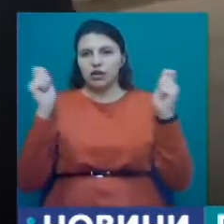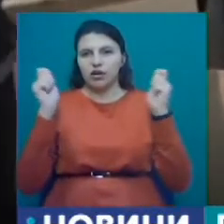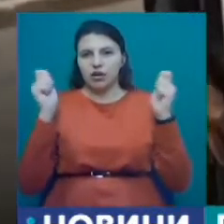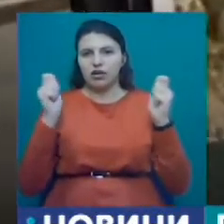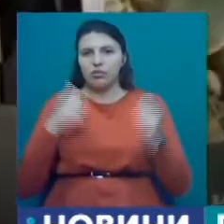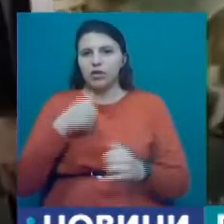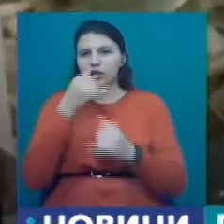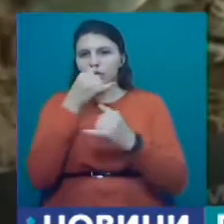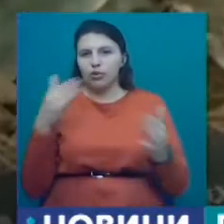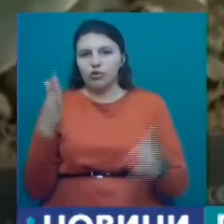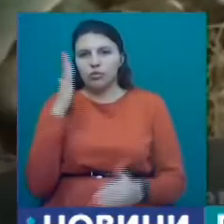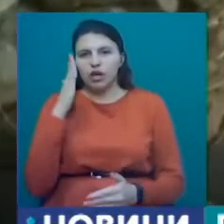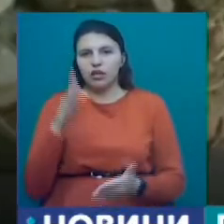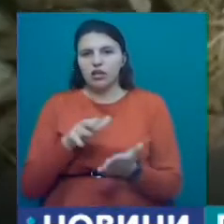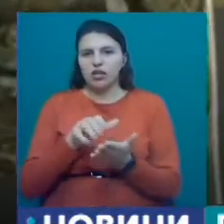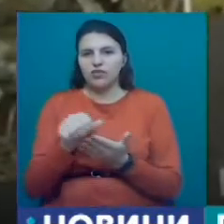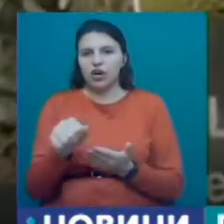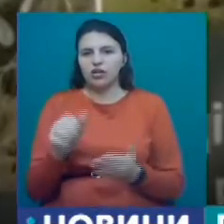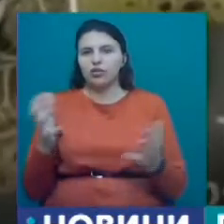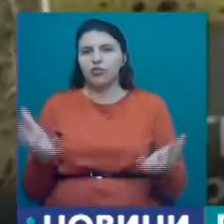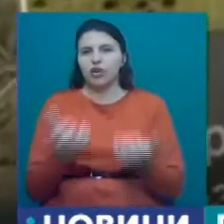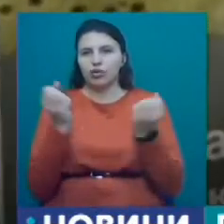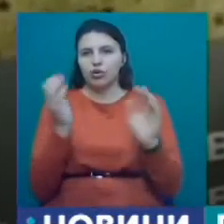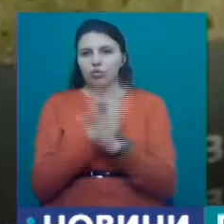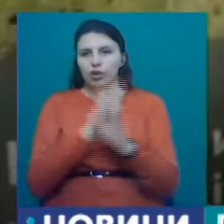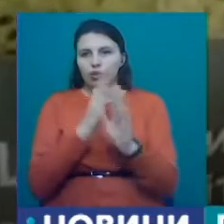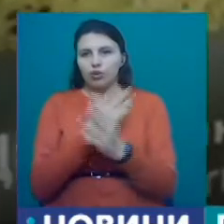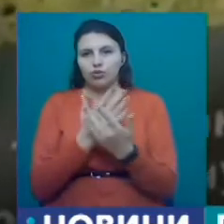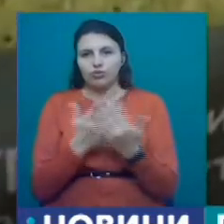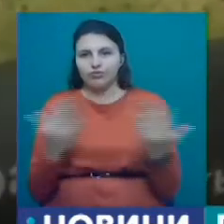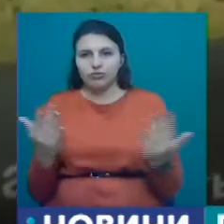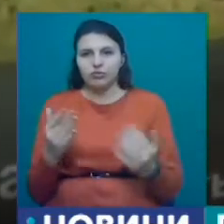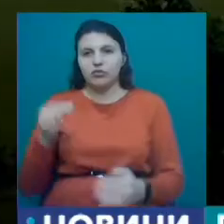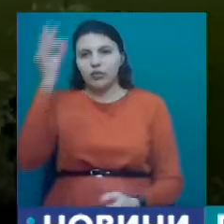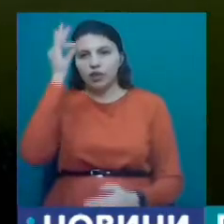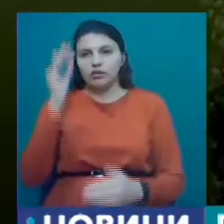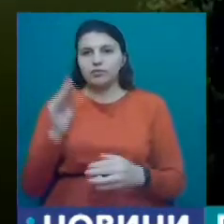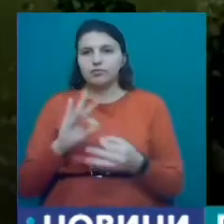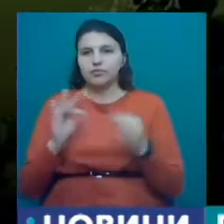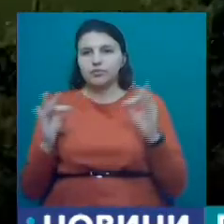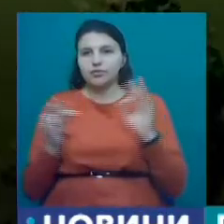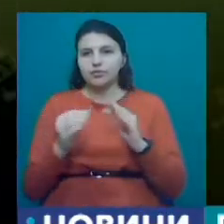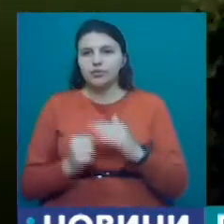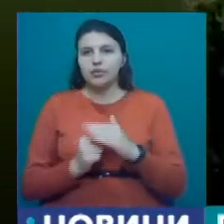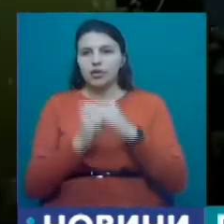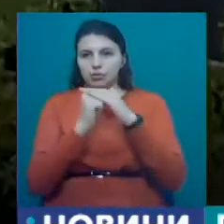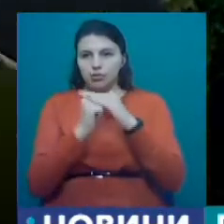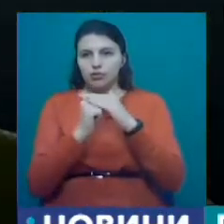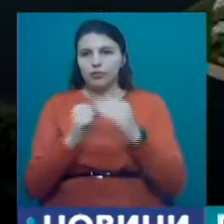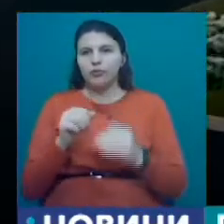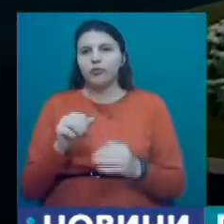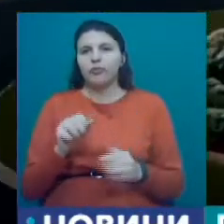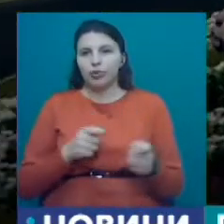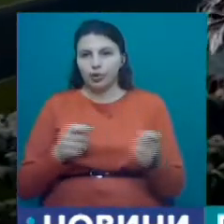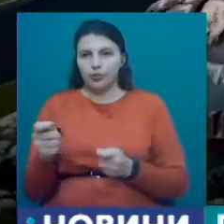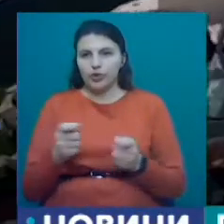зможемо спати на асфальті», «Врятуй природу» тощо. Нагадаю, олімпійську базу, яку ви зараз бачите на відео, управління